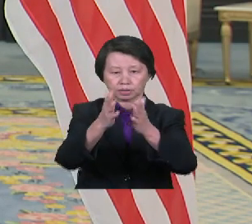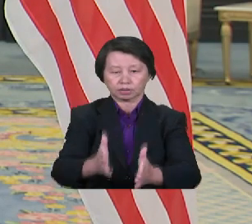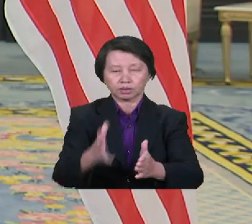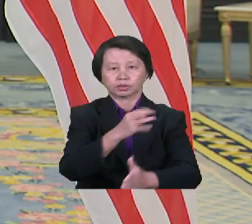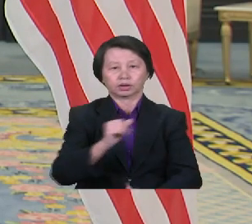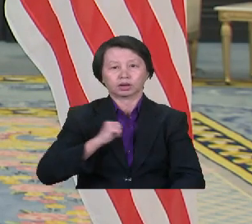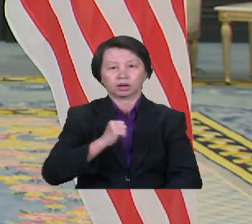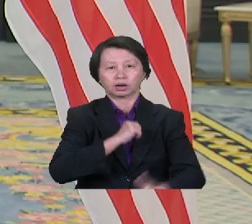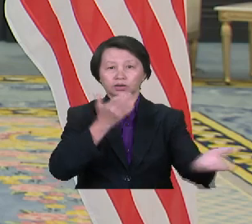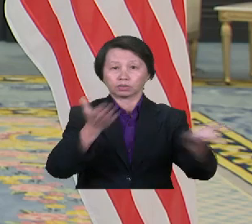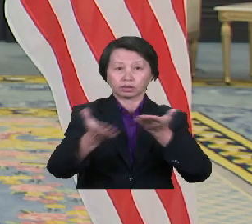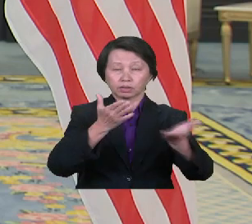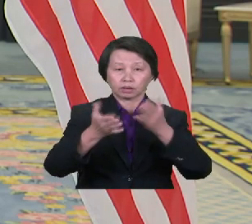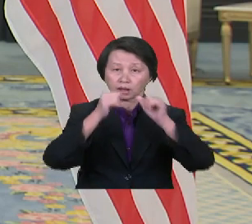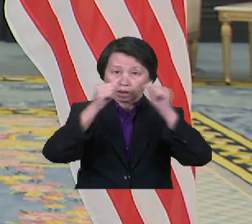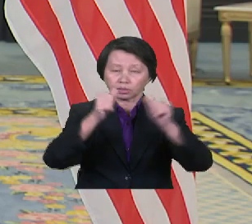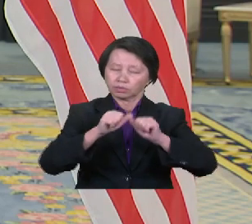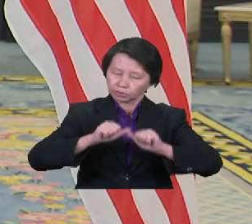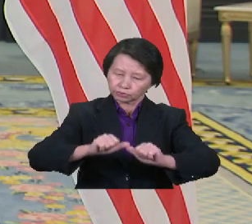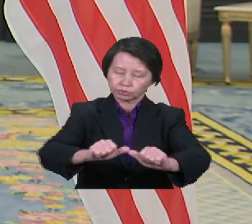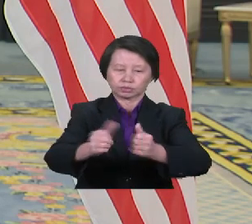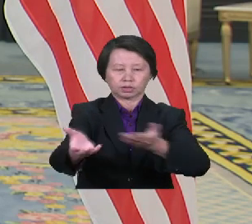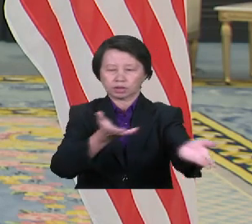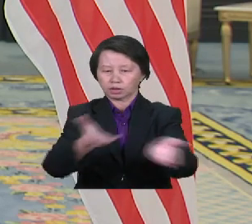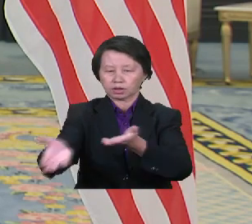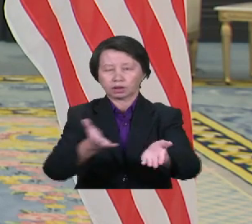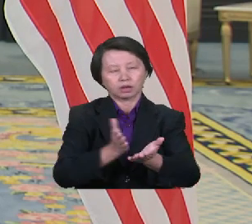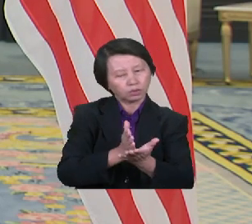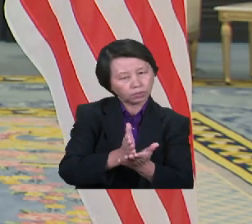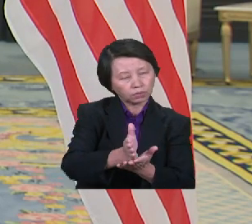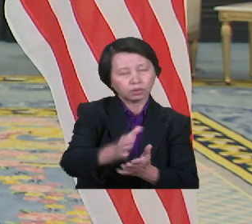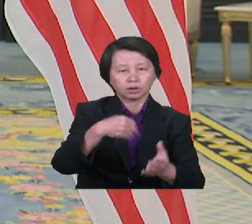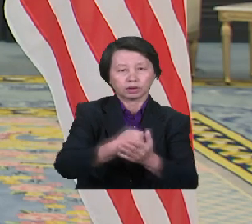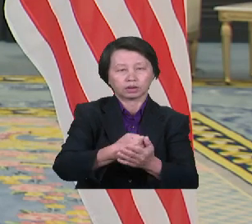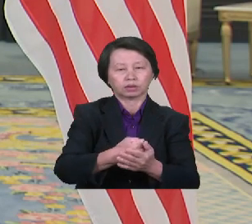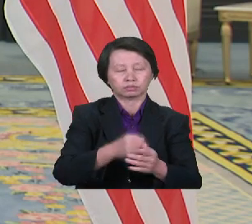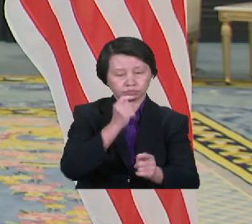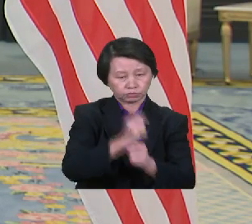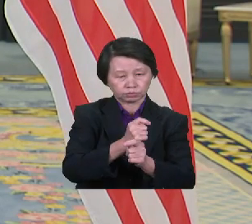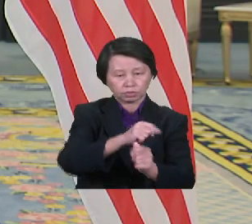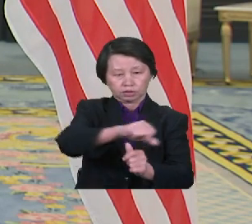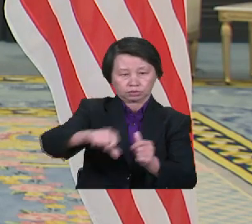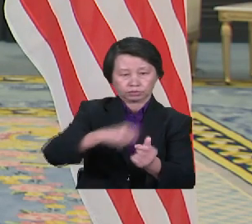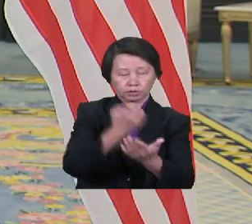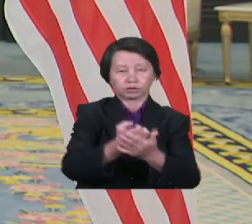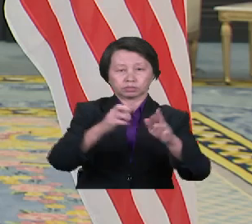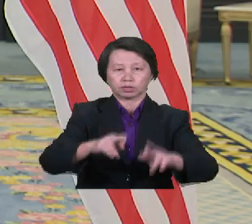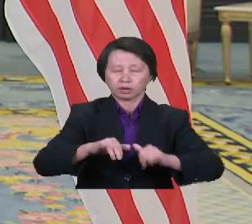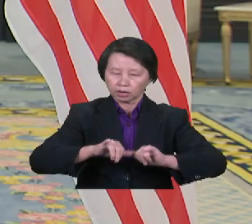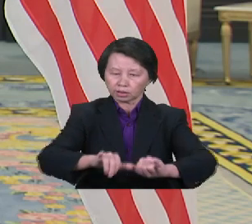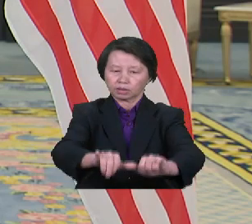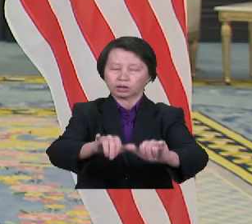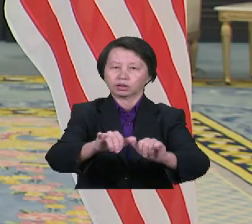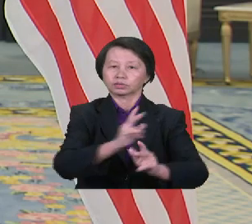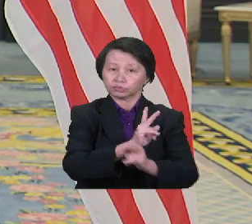anggota perkhidmatan awam untuk terus berkhidmat setulus hati dalam menentukan sosial ekonomi rakyat beta terus